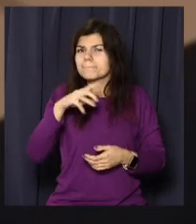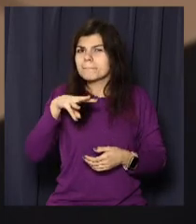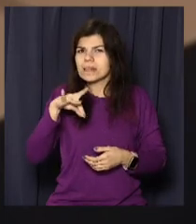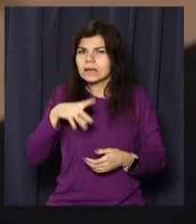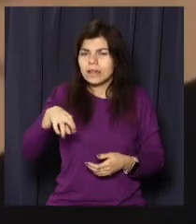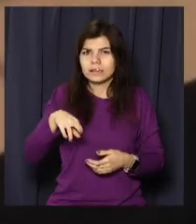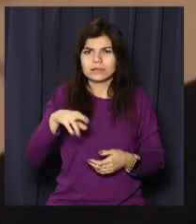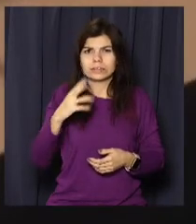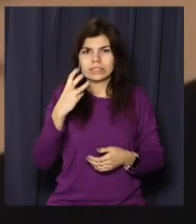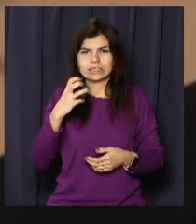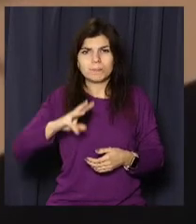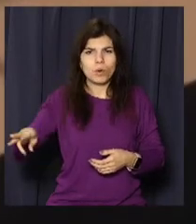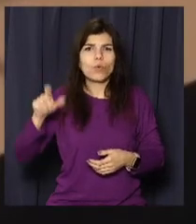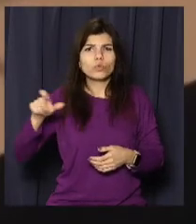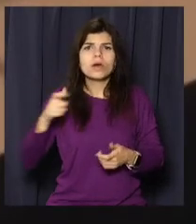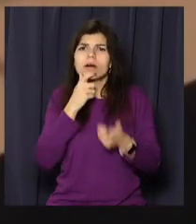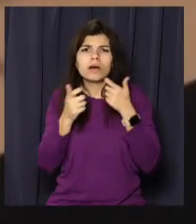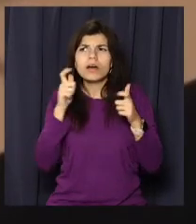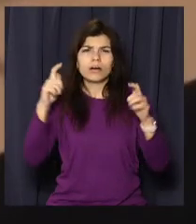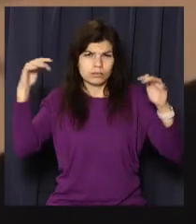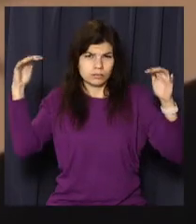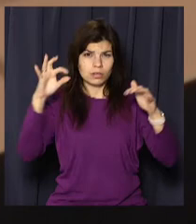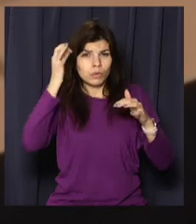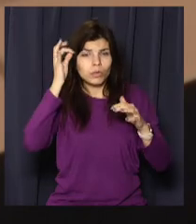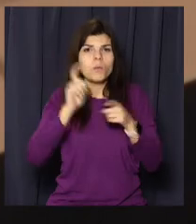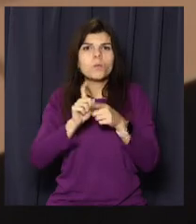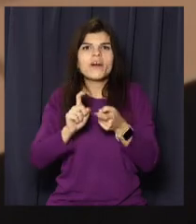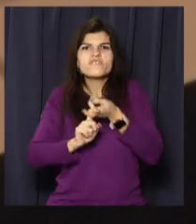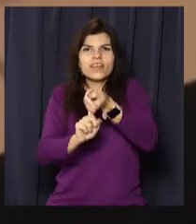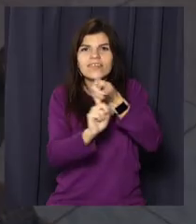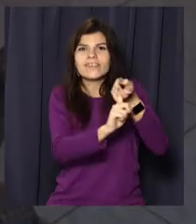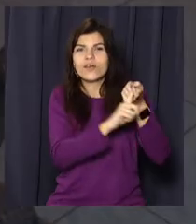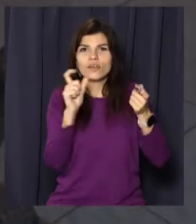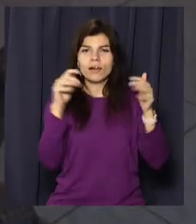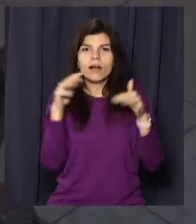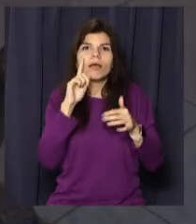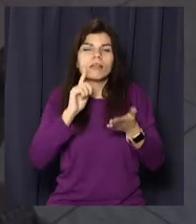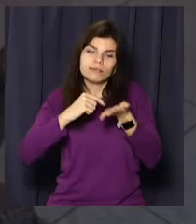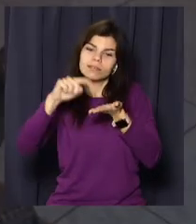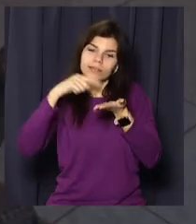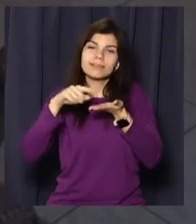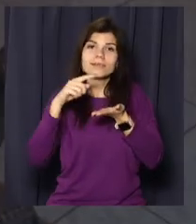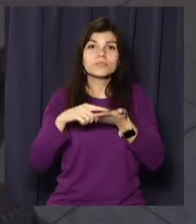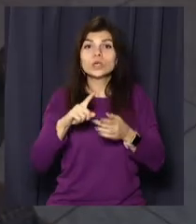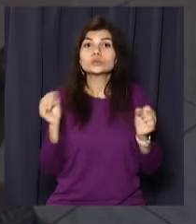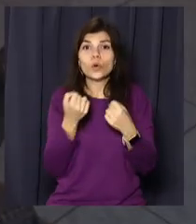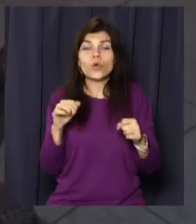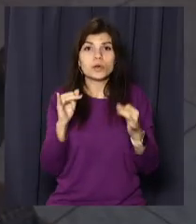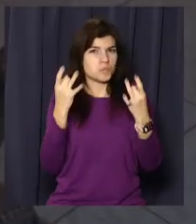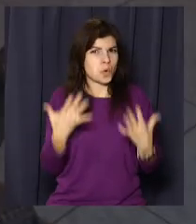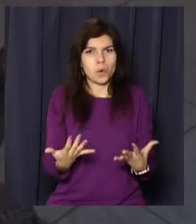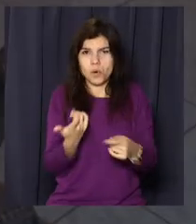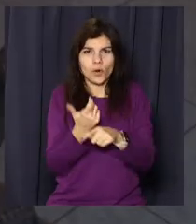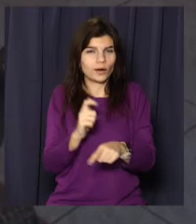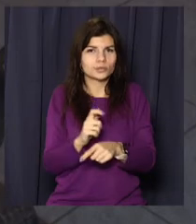людей на місяць. За декілька років ця соцмережа стала вірусною та завоювала прихильників по всьому світові. Швидкість та простота –